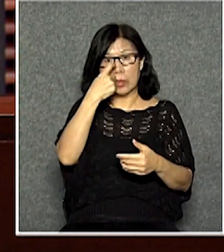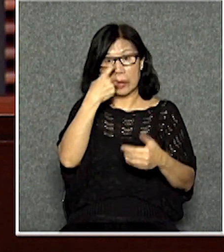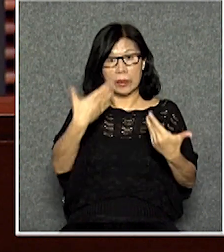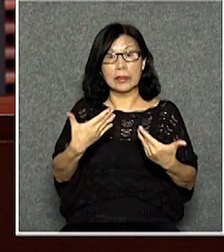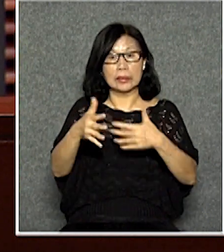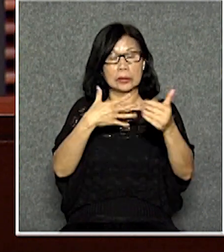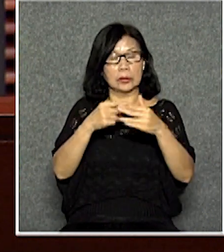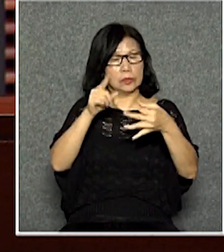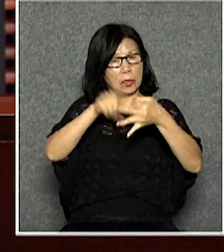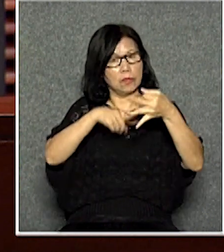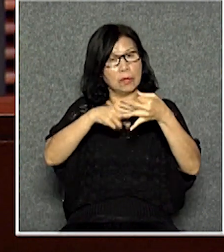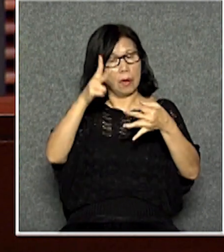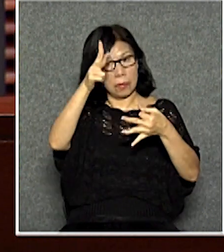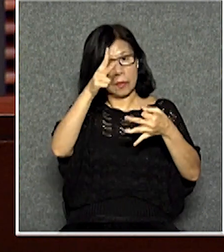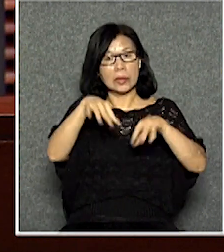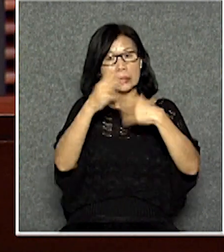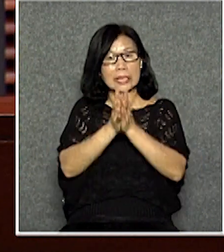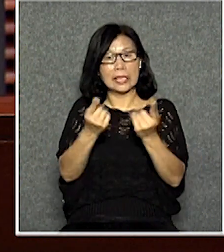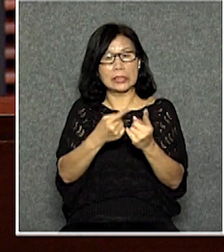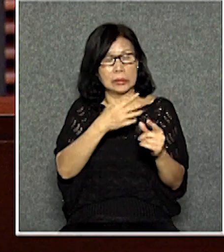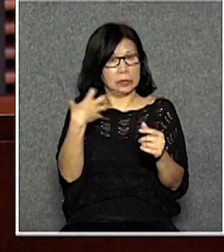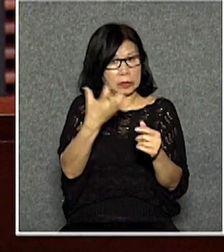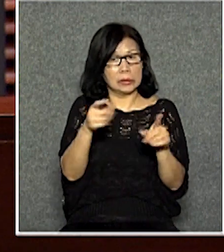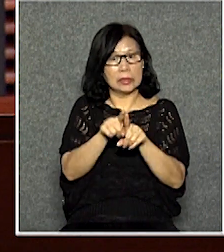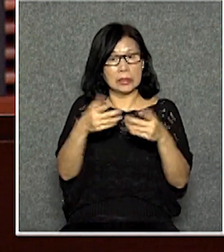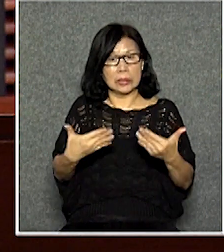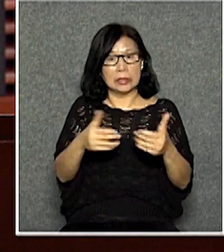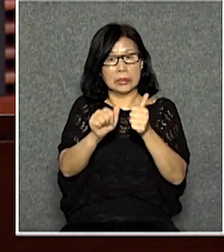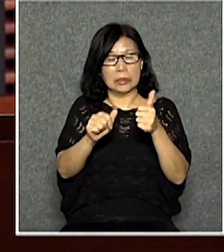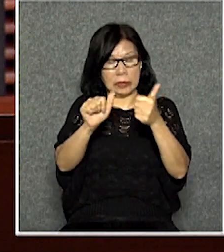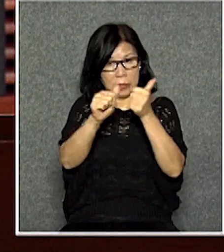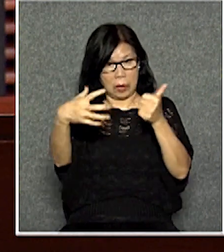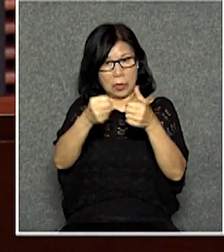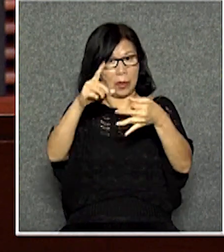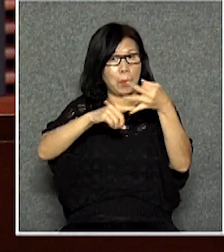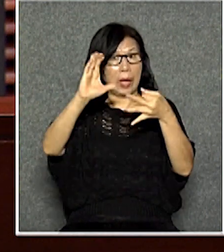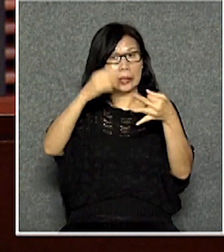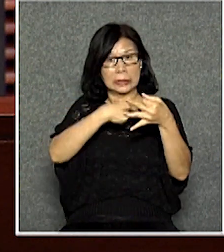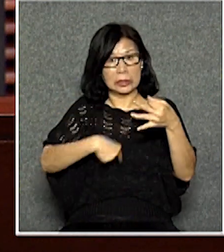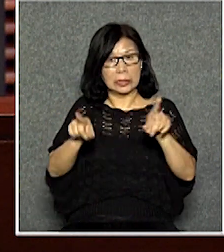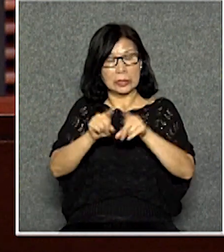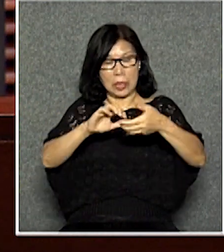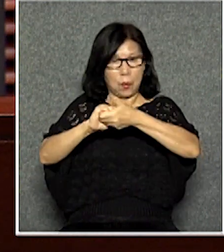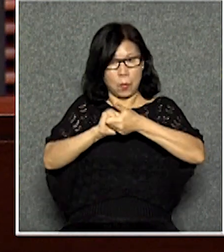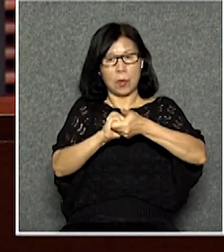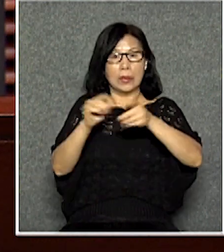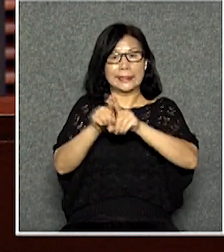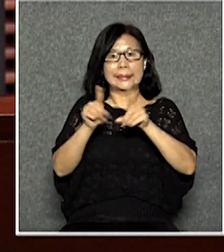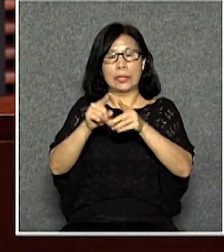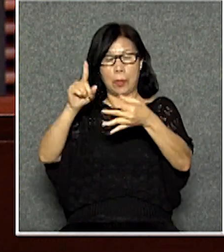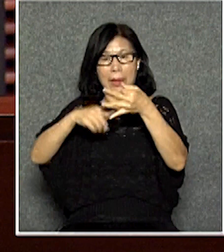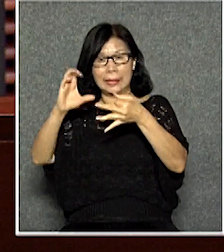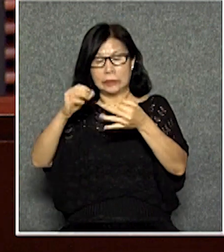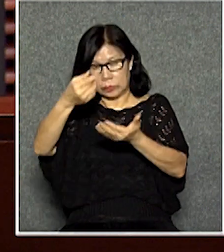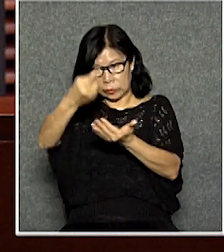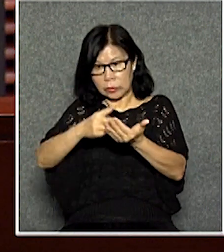件中的主角，委員會的受查人，他與時任委員會副主席周浩鼎議員合謀，通過周議員修改